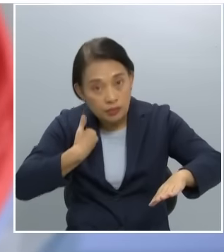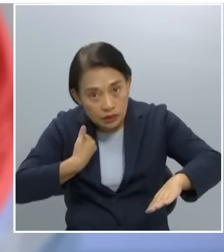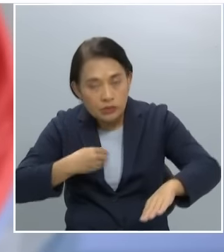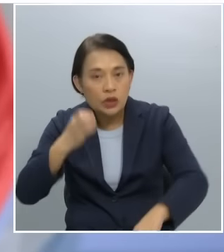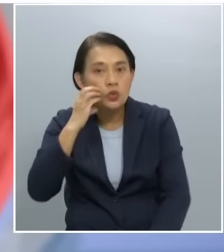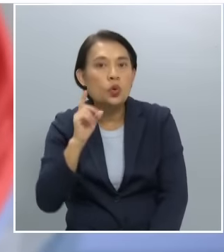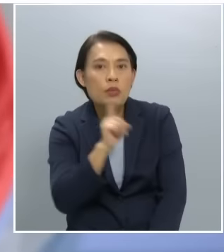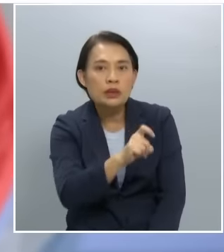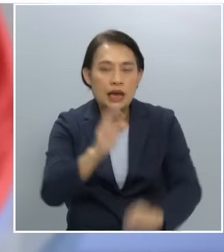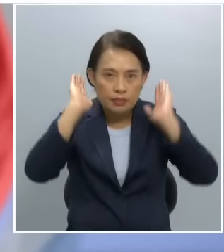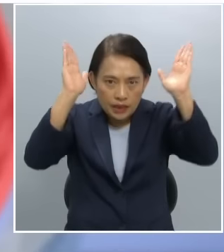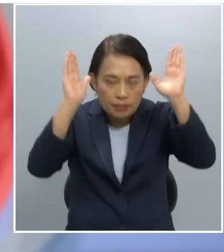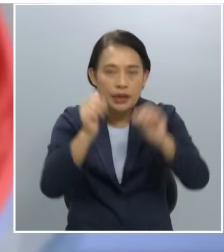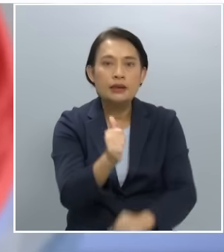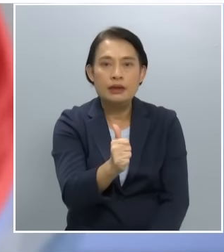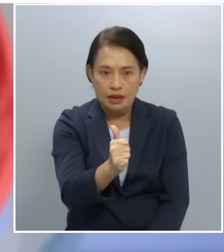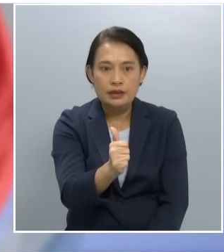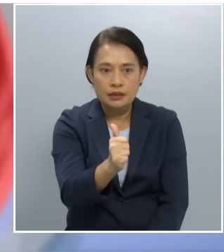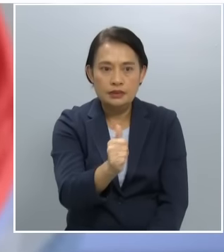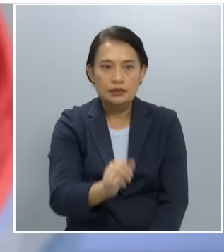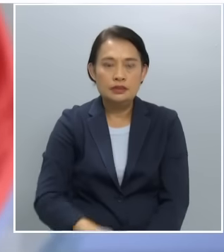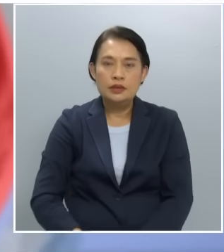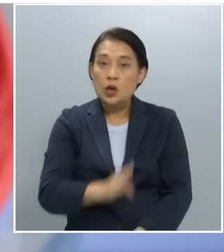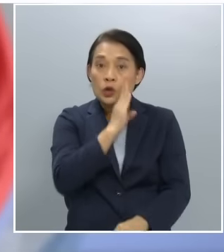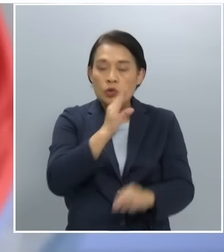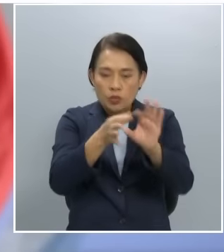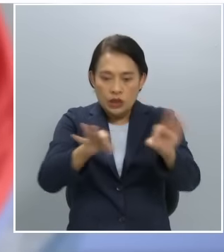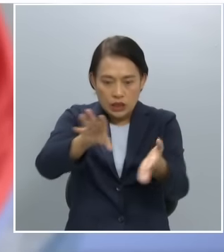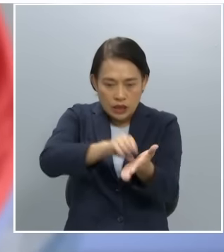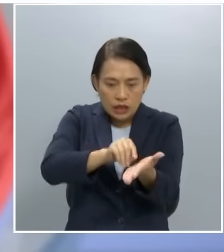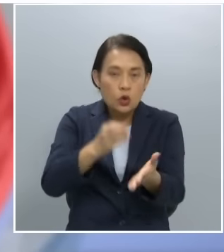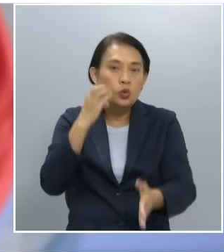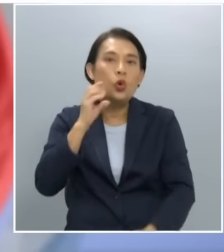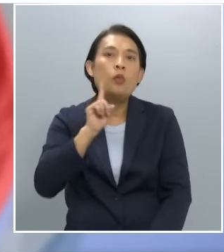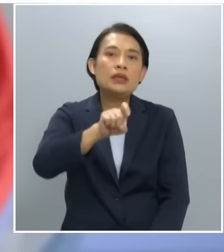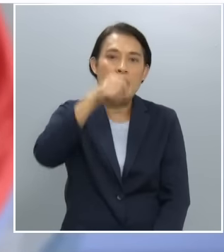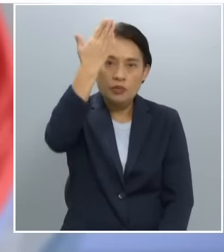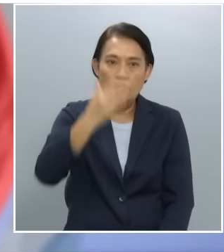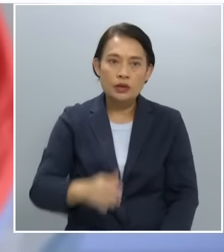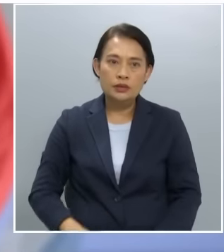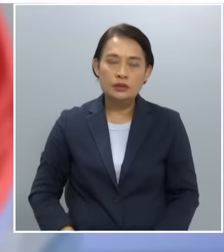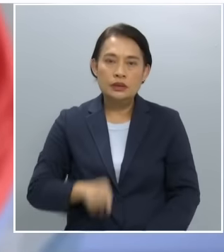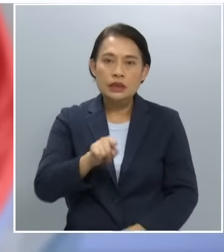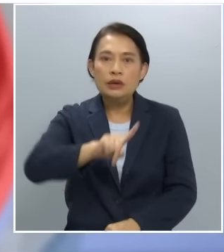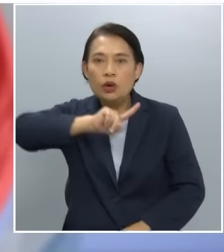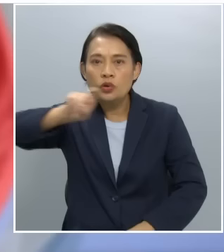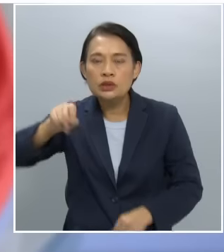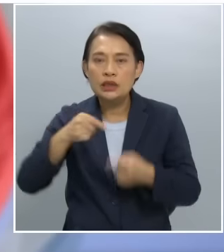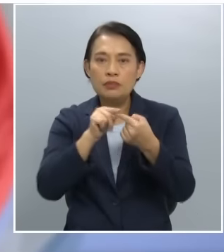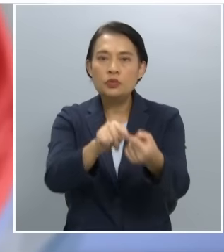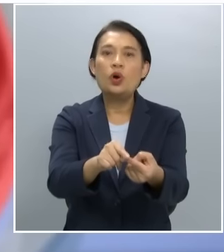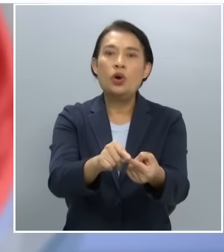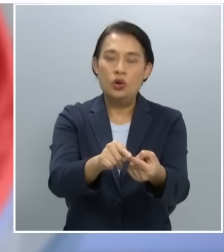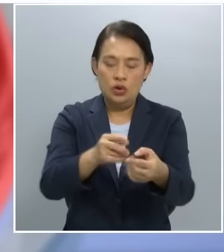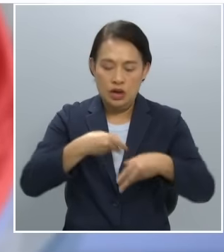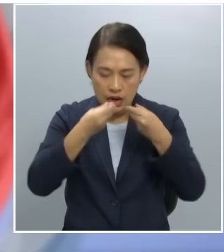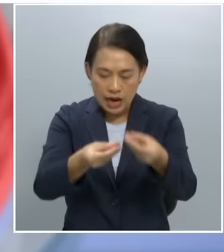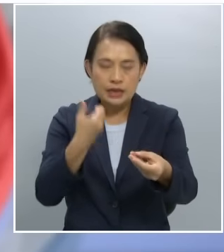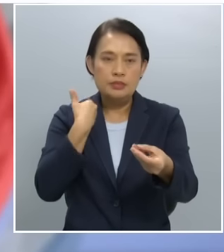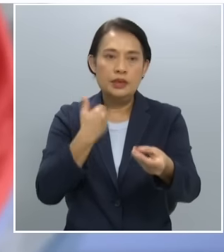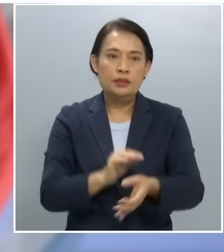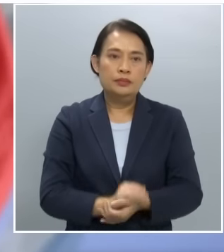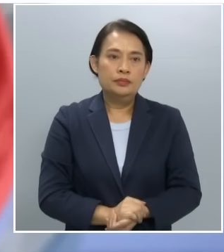โทรมาถามประชาสัมพันธ์เก็ได้อ่าถ้าเกิดว่าคุณได้ข้อมูลมาว่ามันจะมีอย่างงี้โทรมาเช็คก่อนค่ะแล้วเดี๋ยวเขาจะเช็คให้อ่านะฮะหรือว่าโทรมา